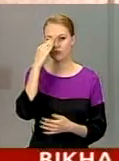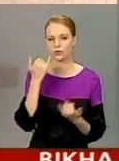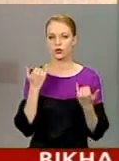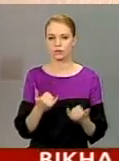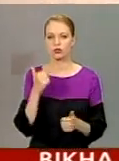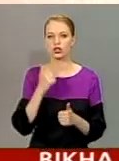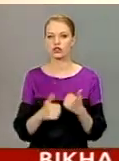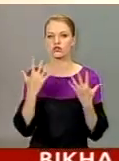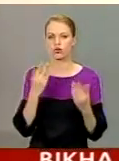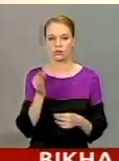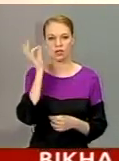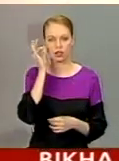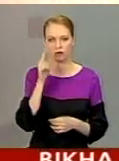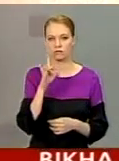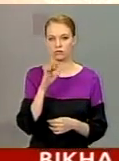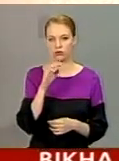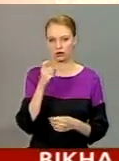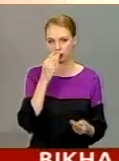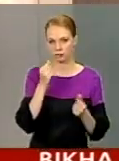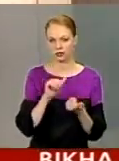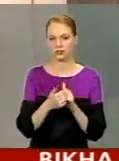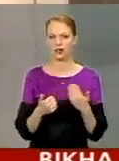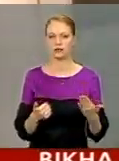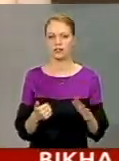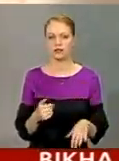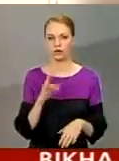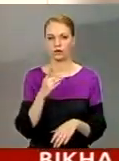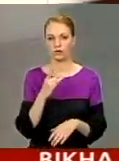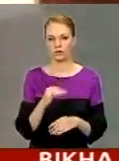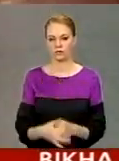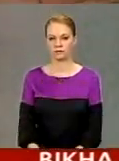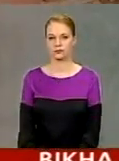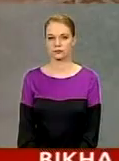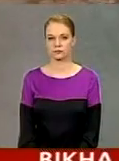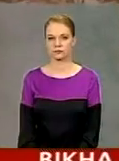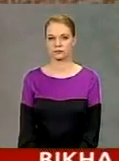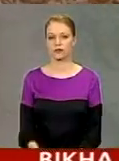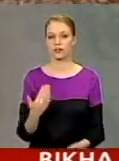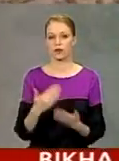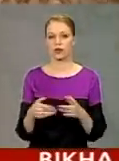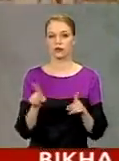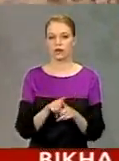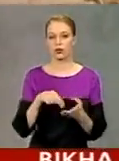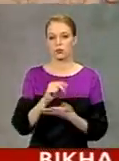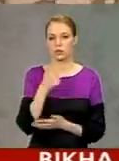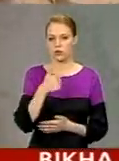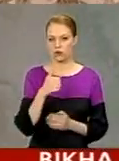тепер щодня нагадує протез замість лівої ноги. Ось зробили такого хорошого